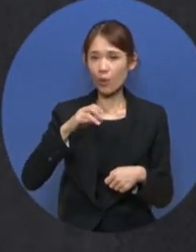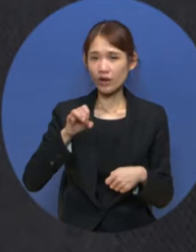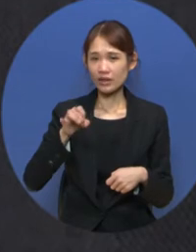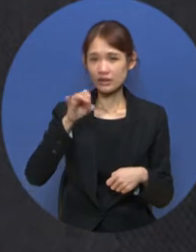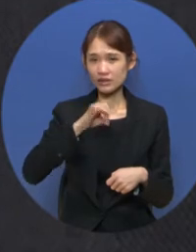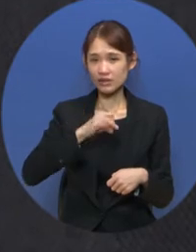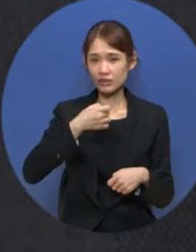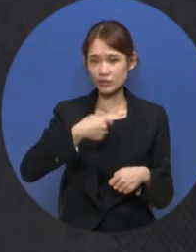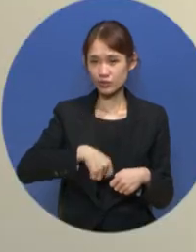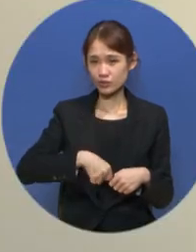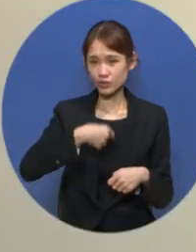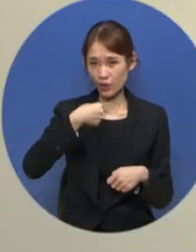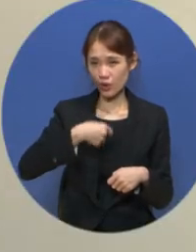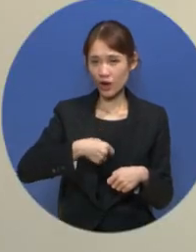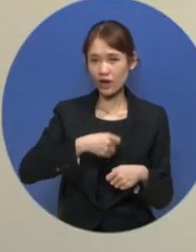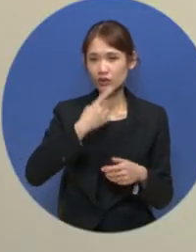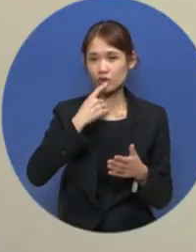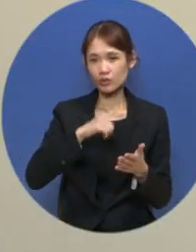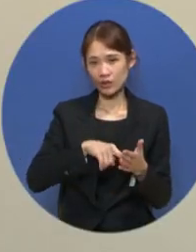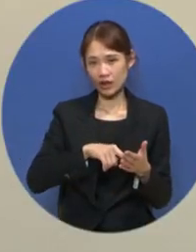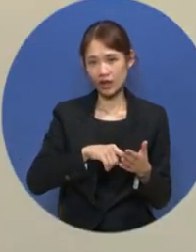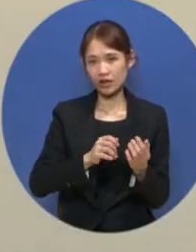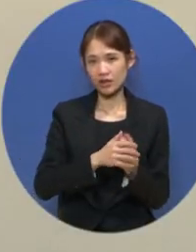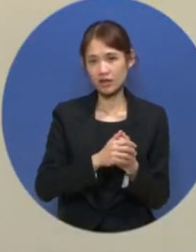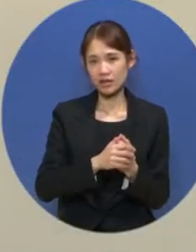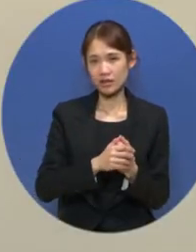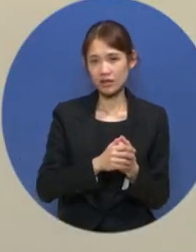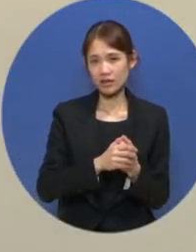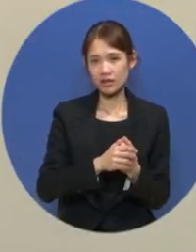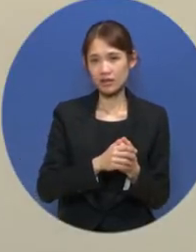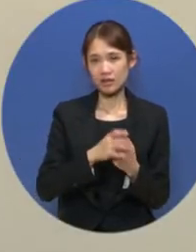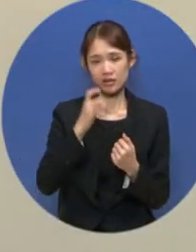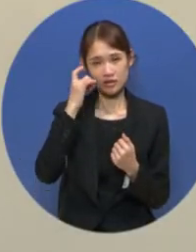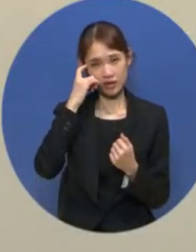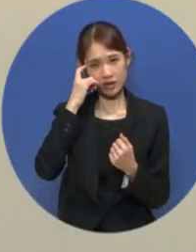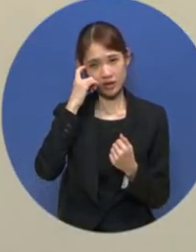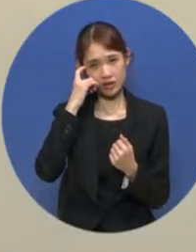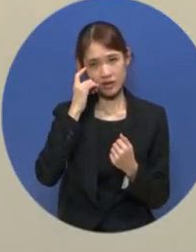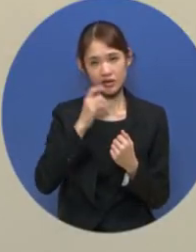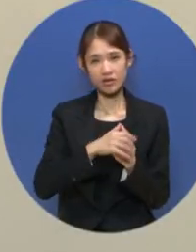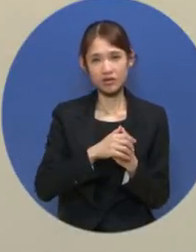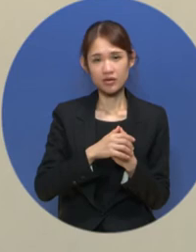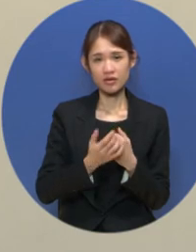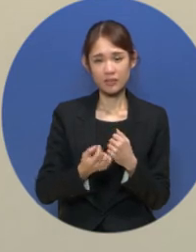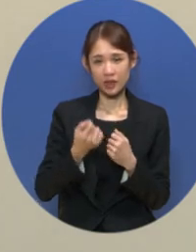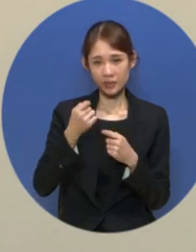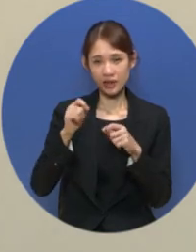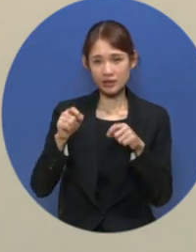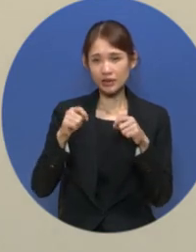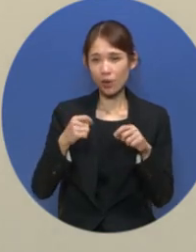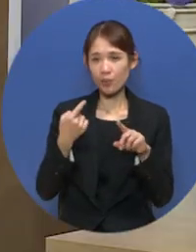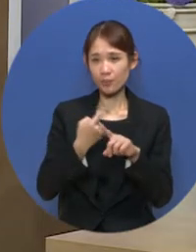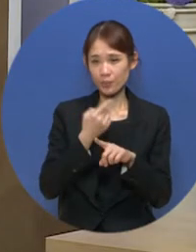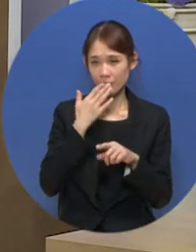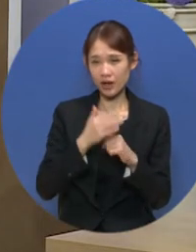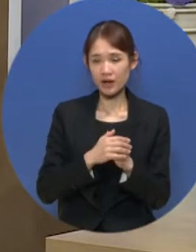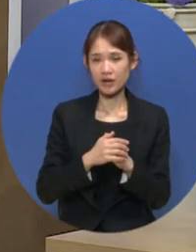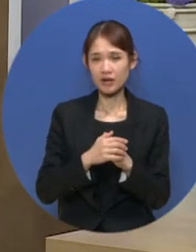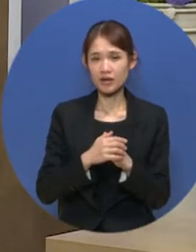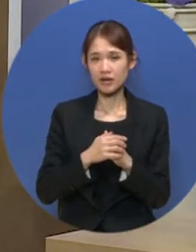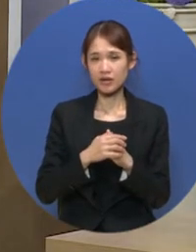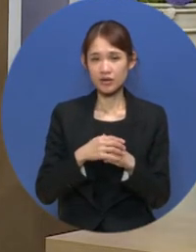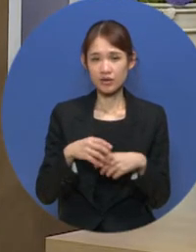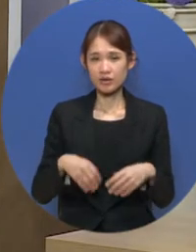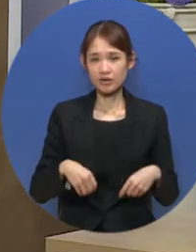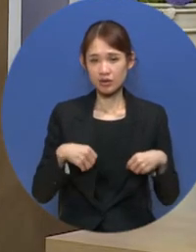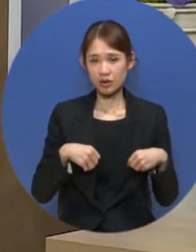쉽게 좀 내리고 올리실 수 있도록 그런 부분들은 재빨리 적용할 수 있는 부분이었고요. 네. 그러니까 입고